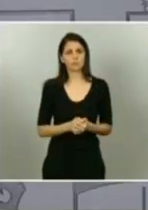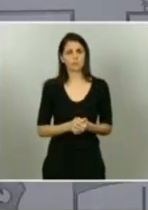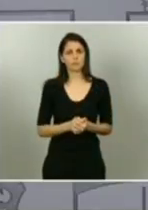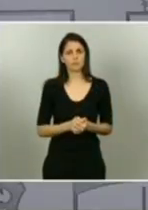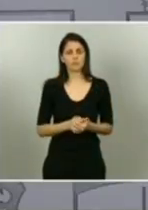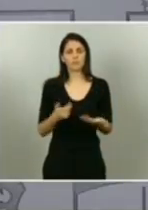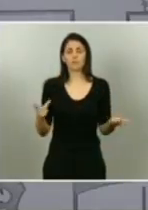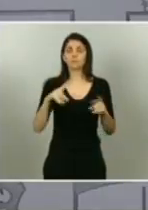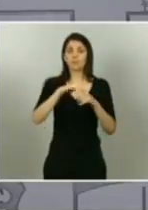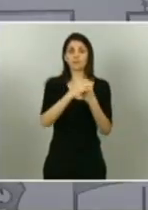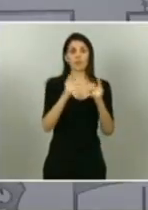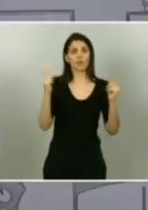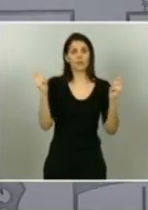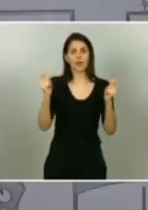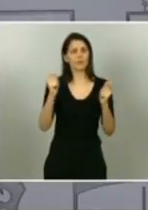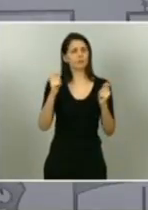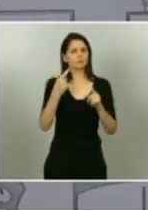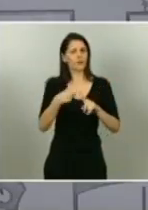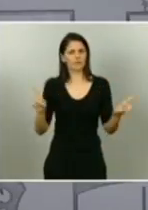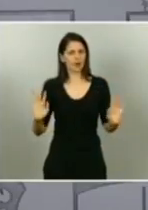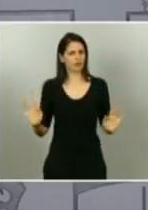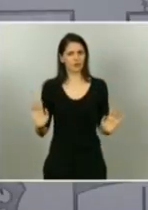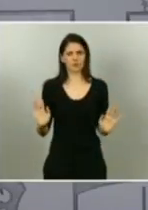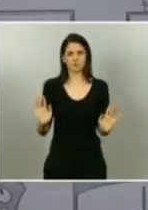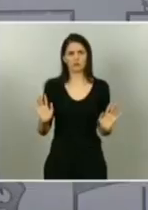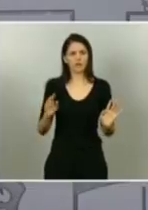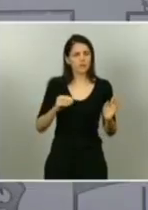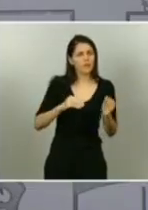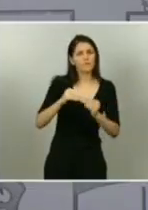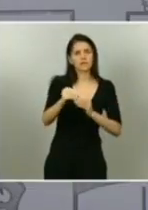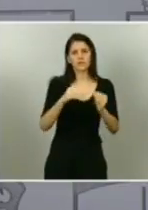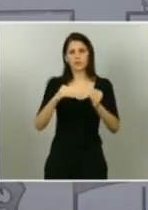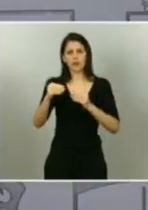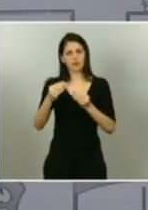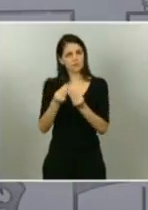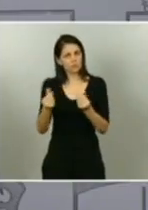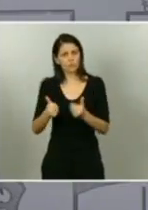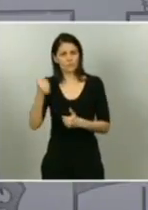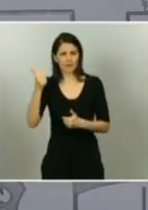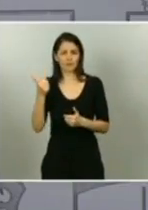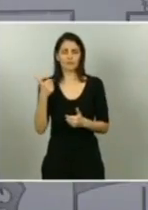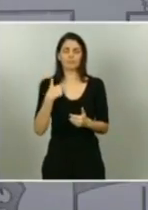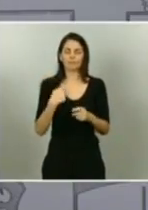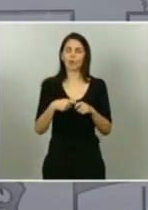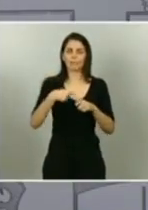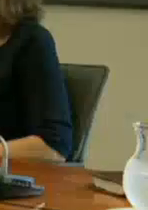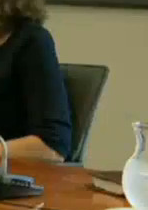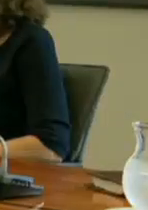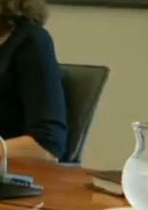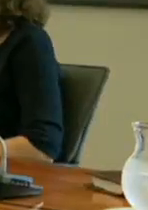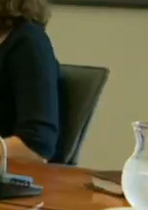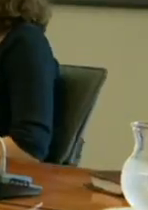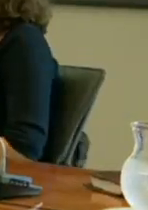muy distinto, mucho más liviano, pero lo necesitamos para culminar el trabajo que hemos hecho entre todos.